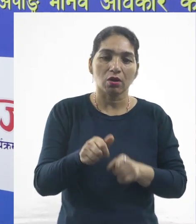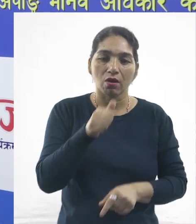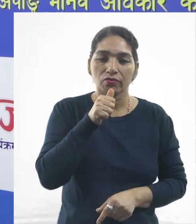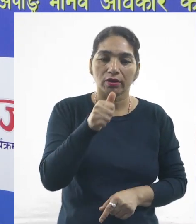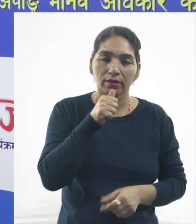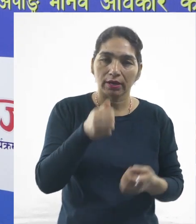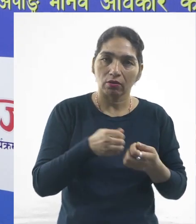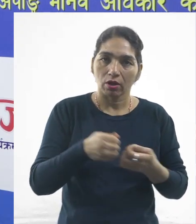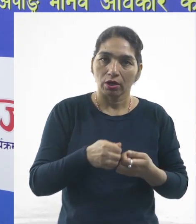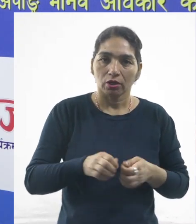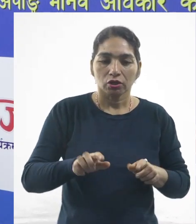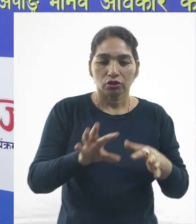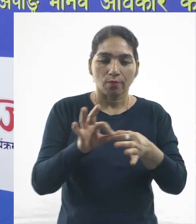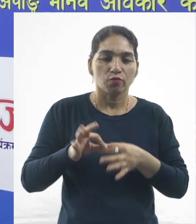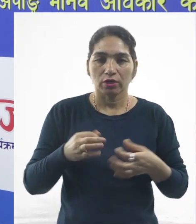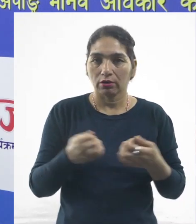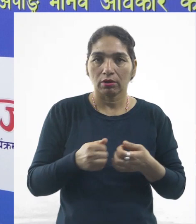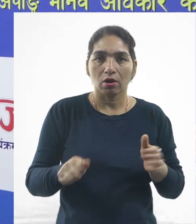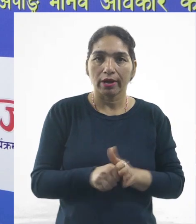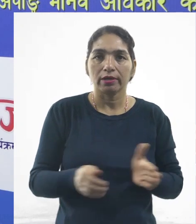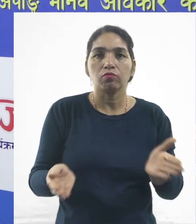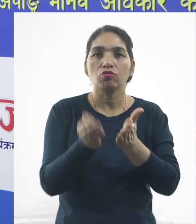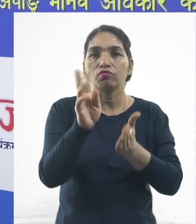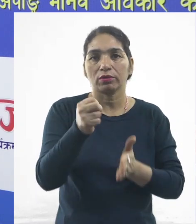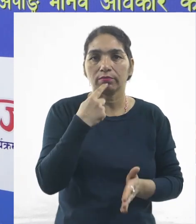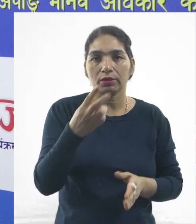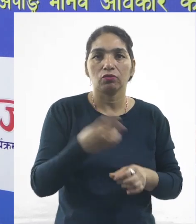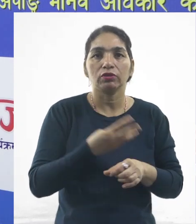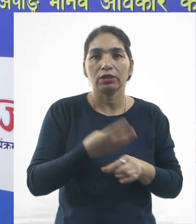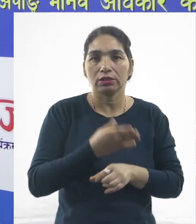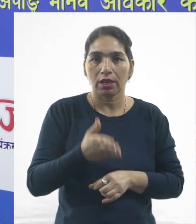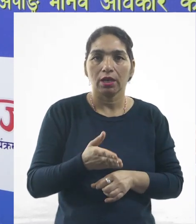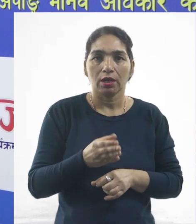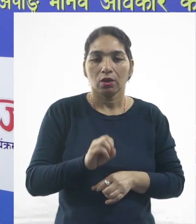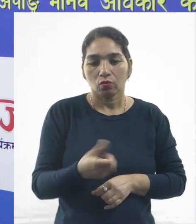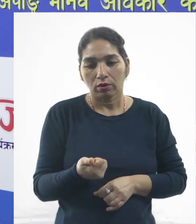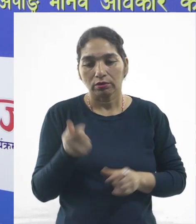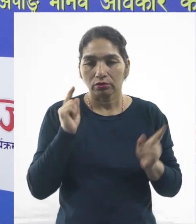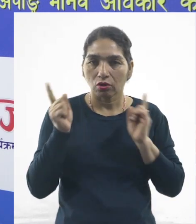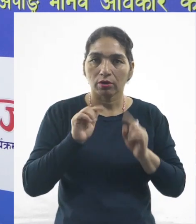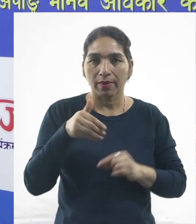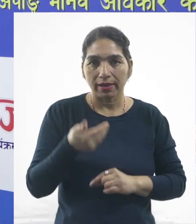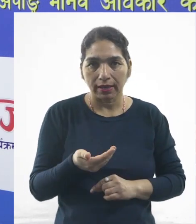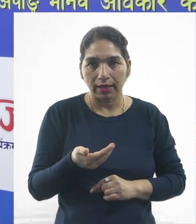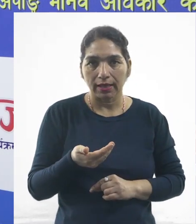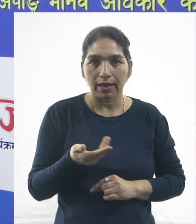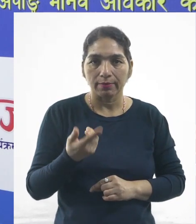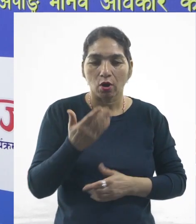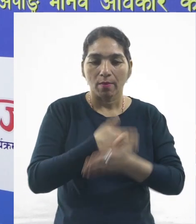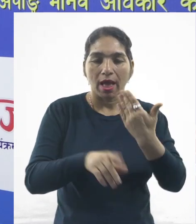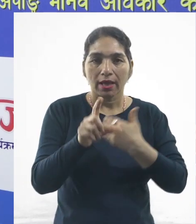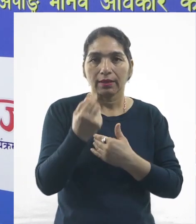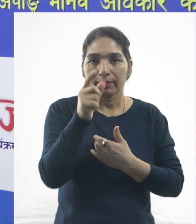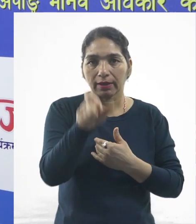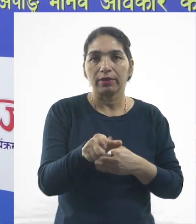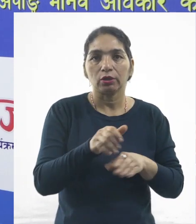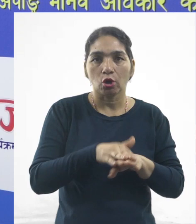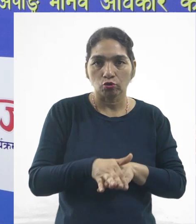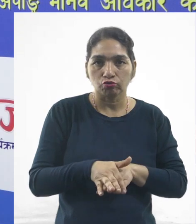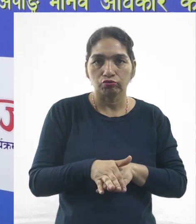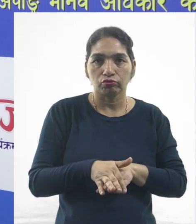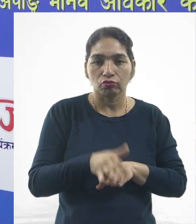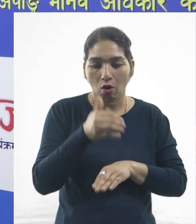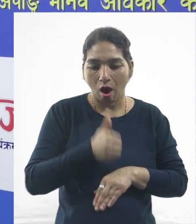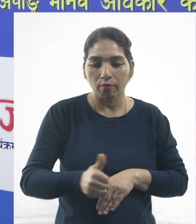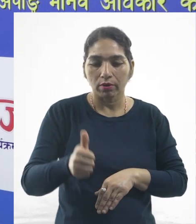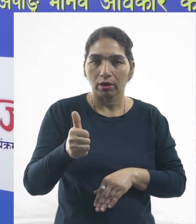गरेर उहाँहरूसँग समन्वय गरेर चाहिँ अगाडि बढ्नुपर्छ भन्ने उद्देश्यले हामीले गोकर्णेश्वर नगरपालिकालाई चाहिँ हामीले अपाङ्गता भएको व्यक्तिहरूको चाहिँ हामीले अब